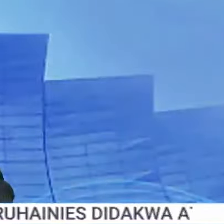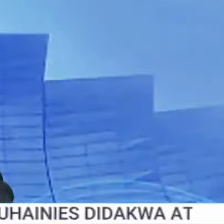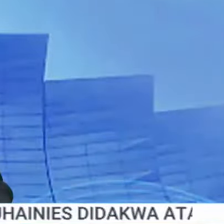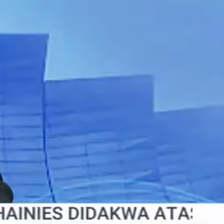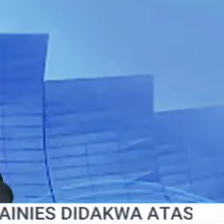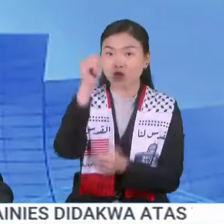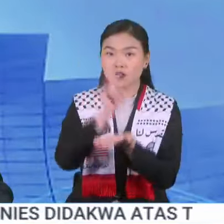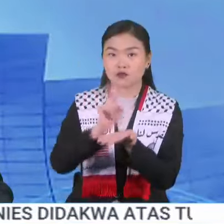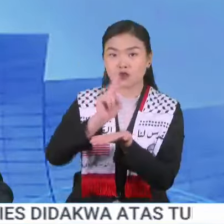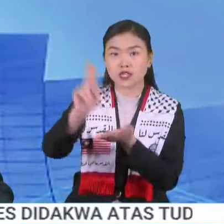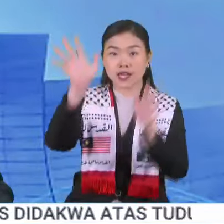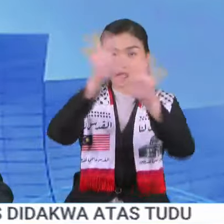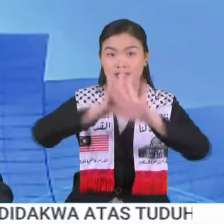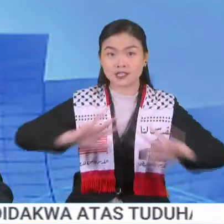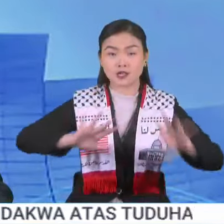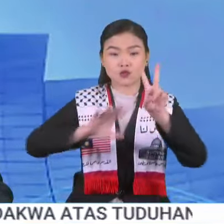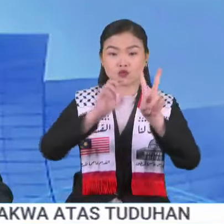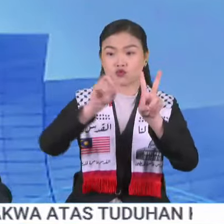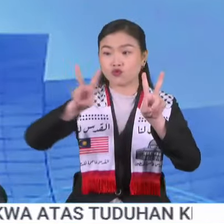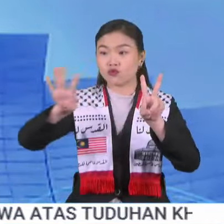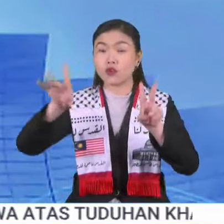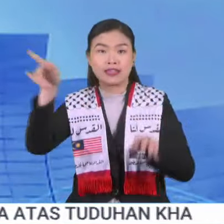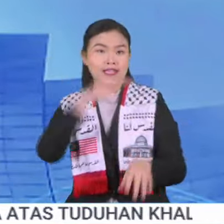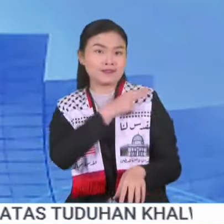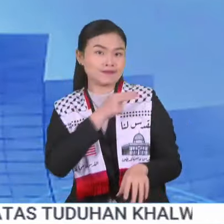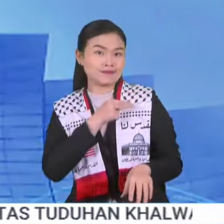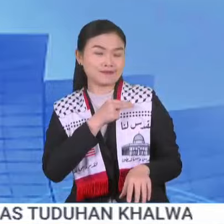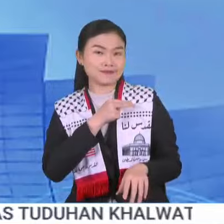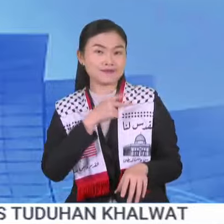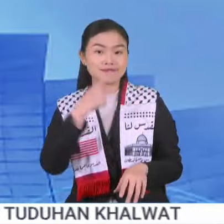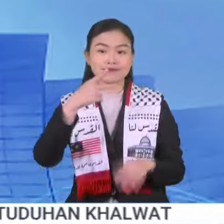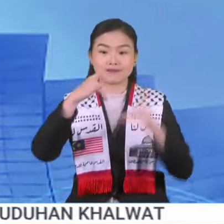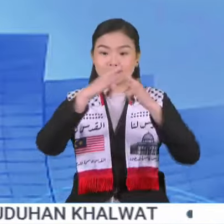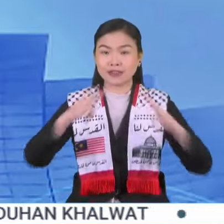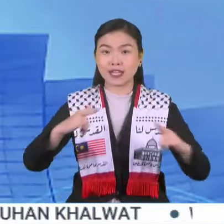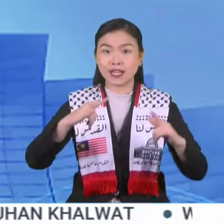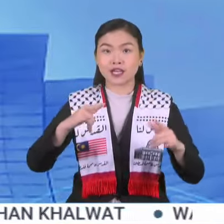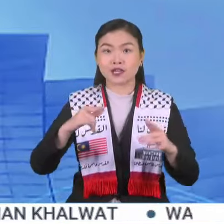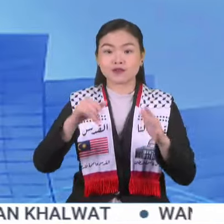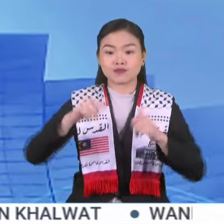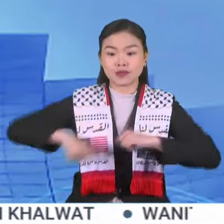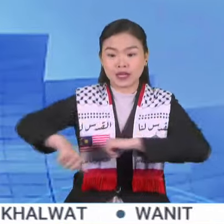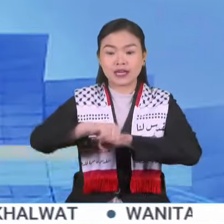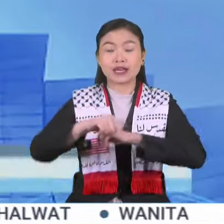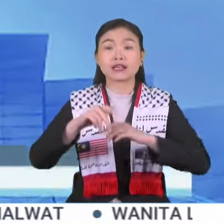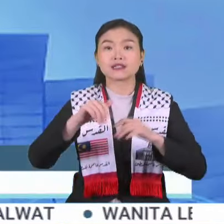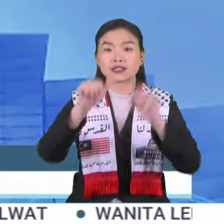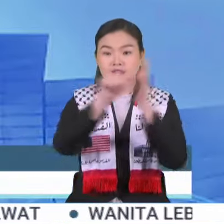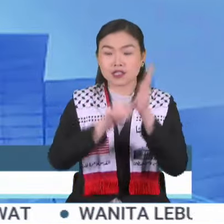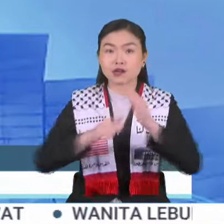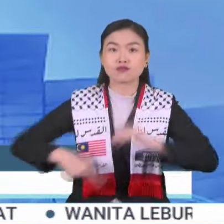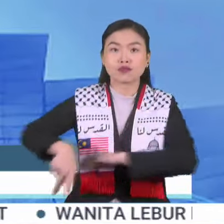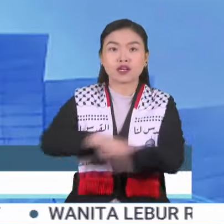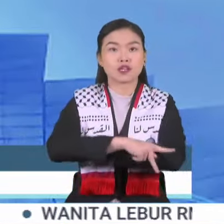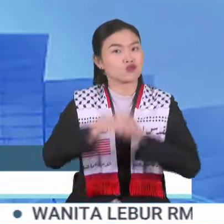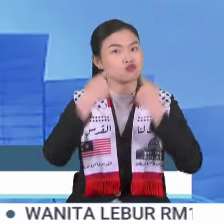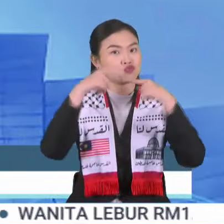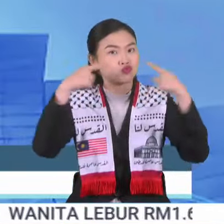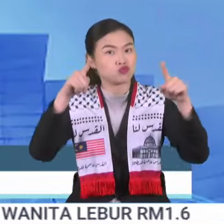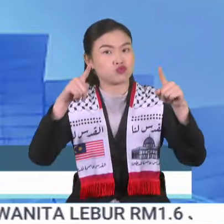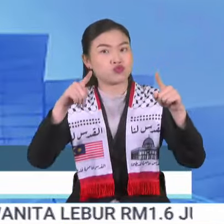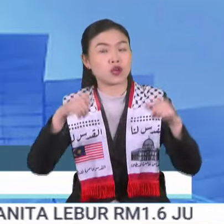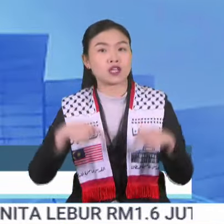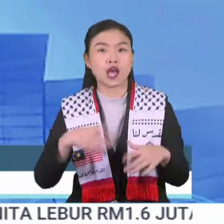Perkembangan Sukan Universiti ASEAN 2024 di Indonesia. Kem olahraga terus cemerlang pada hari kedua saingan apabila menghadiahkan